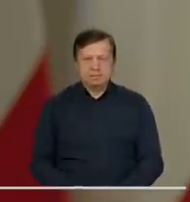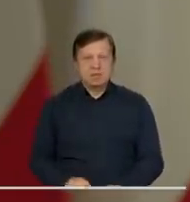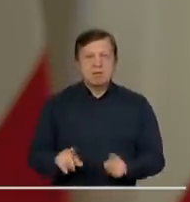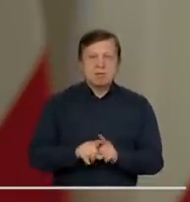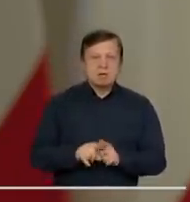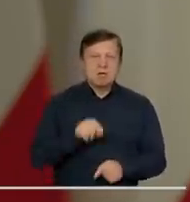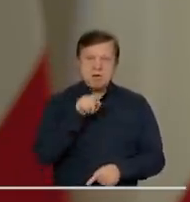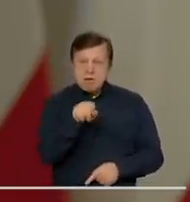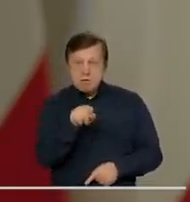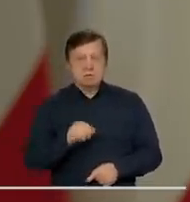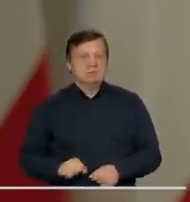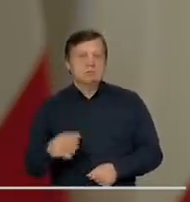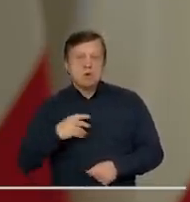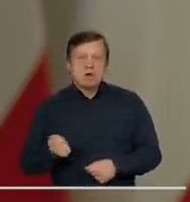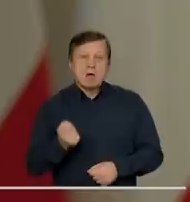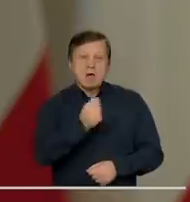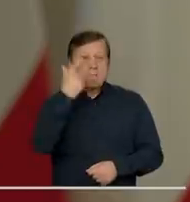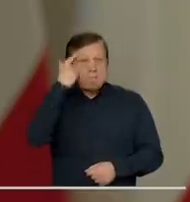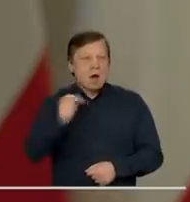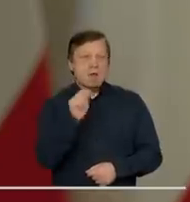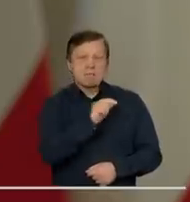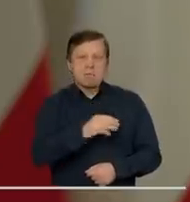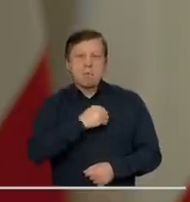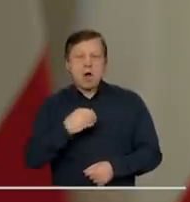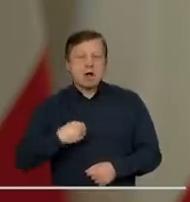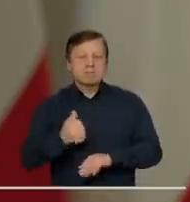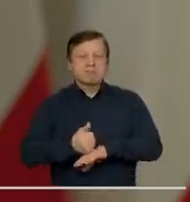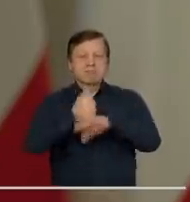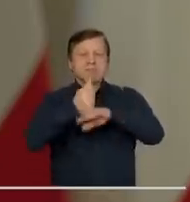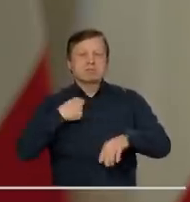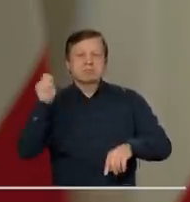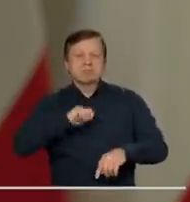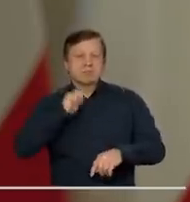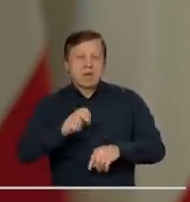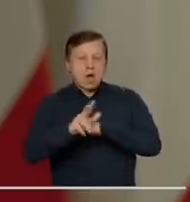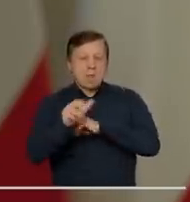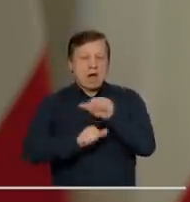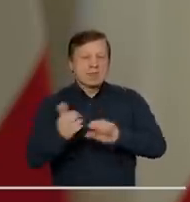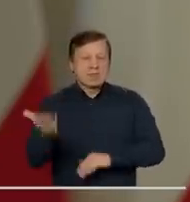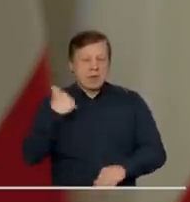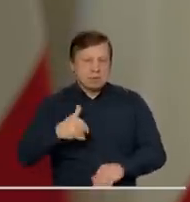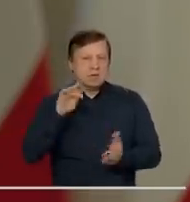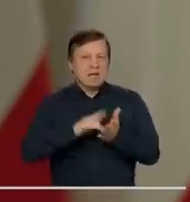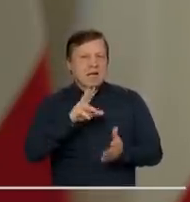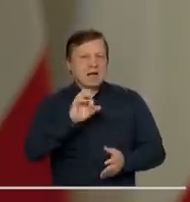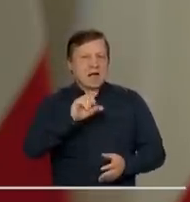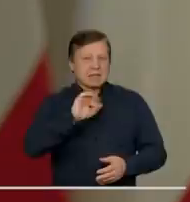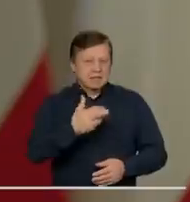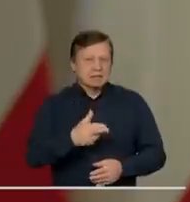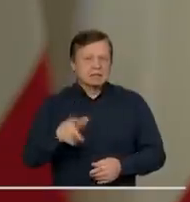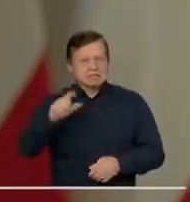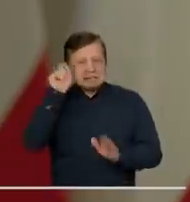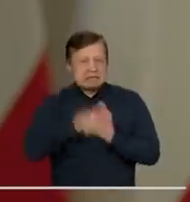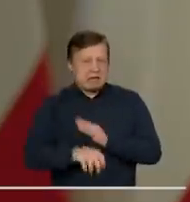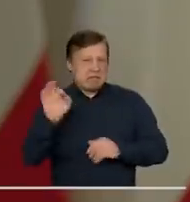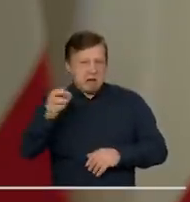których oni lecieli wówczas upamiętnić. O polskich elitach zamordowanych 80 lat temu w Katyniu zdradzieckimi kulami